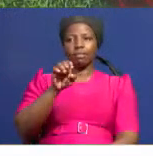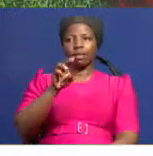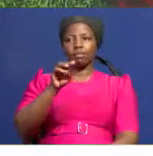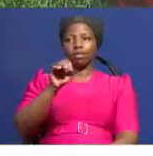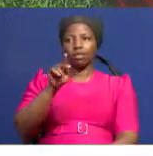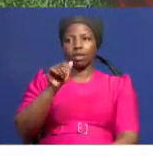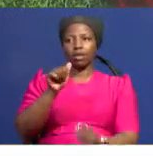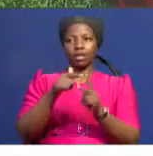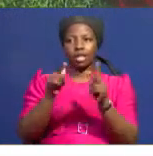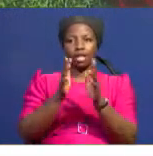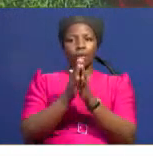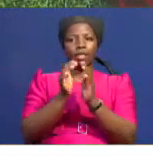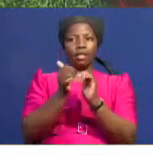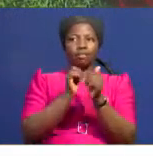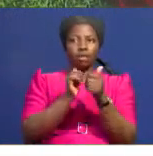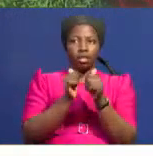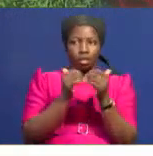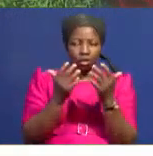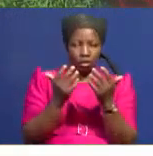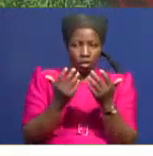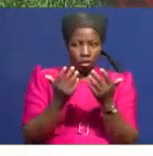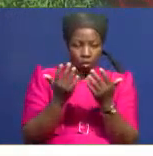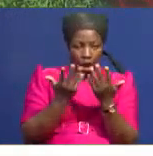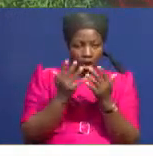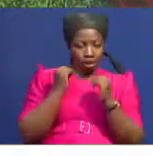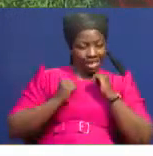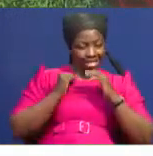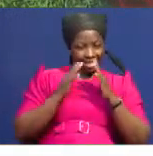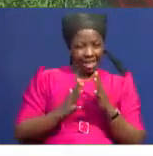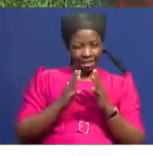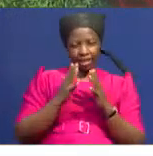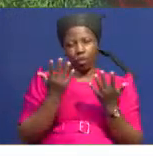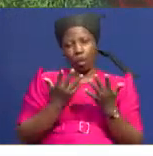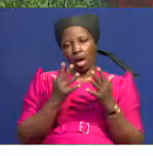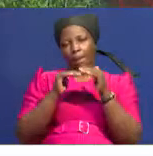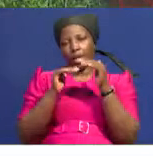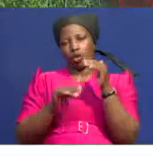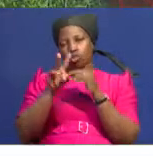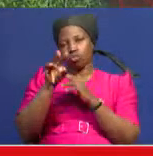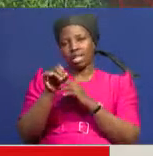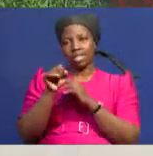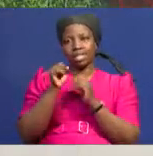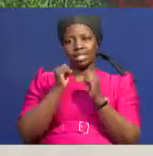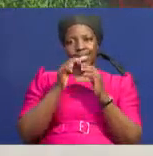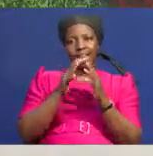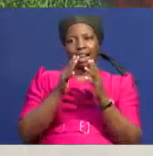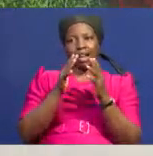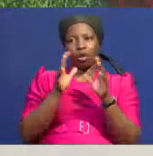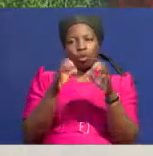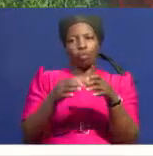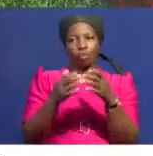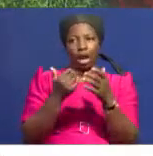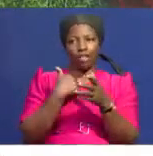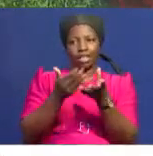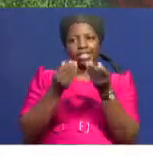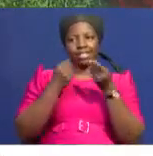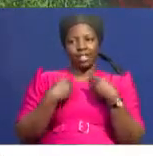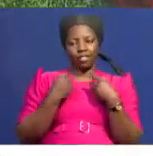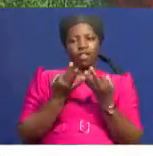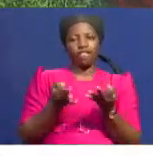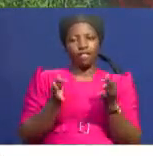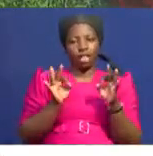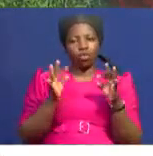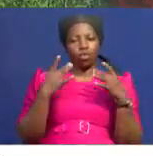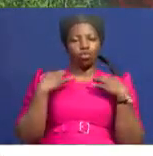Tuanze na masuala ya riadha ambapo timu ya Kenya ya wanariadha wasiozidi umri wa miaka 20 leo ilipokea sare rasmi tayari kabisa kwa makala ya 20